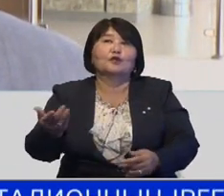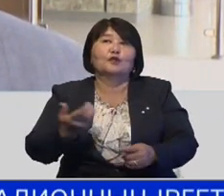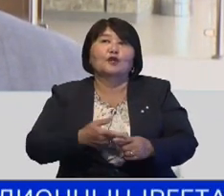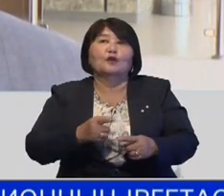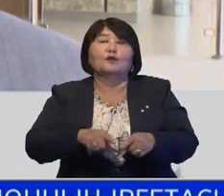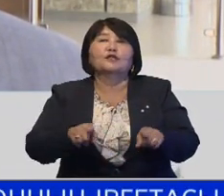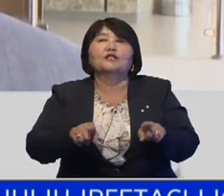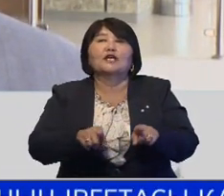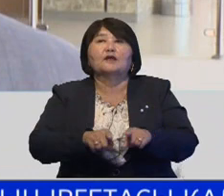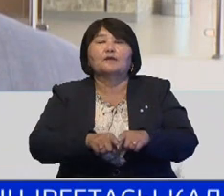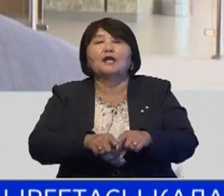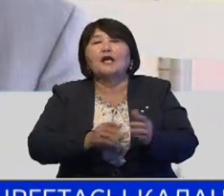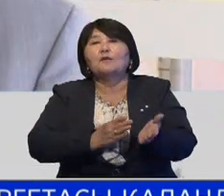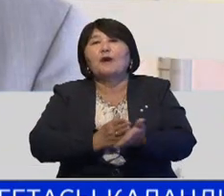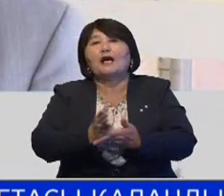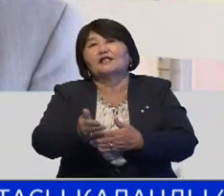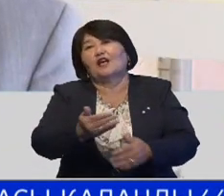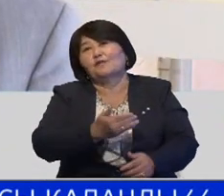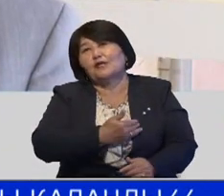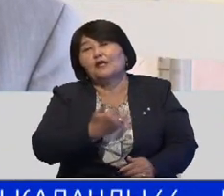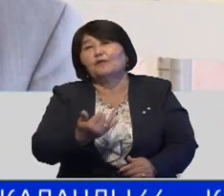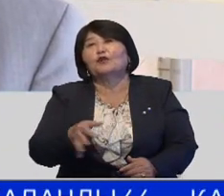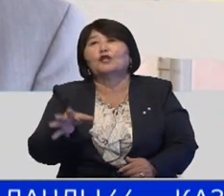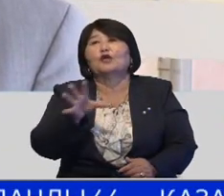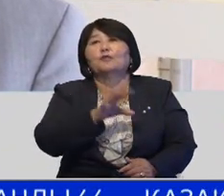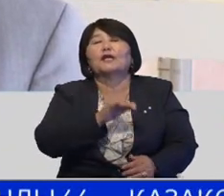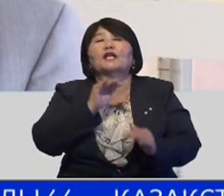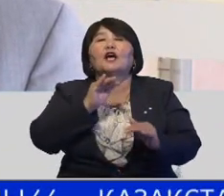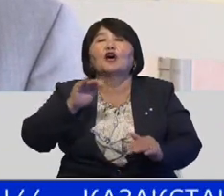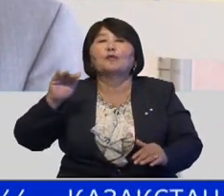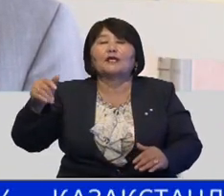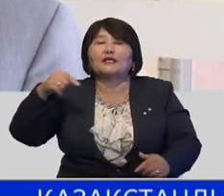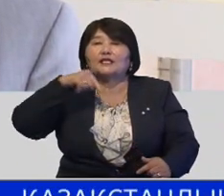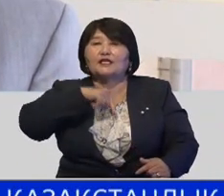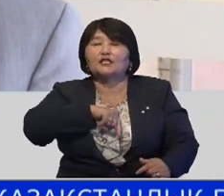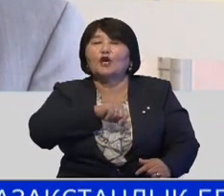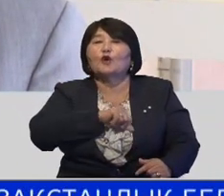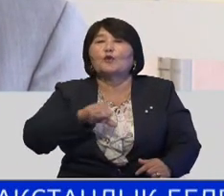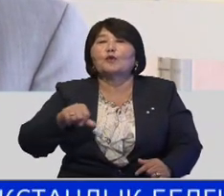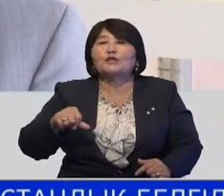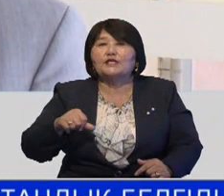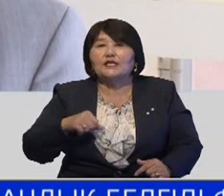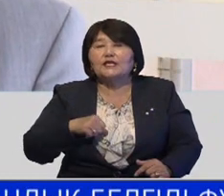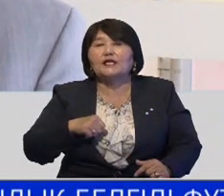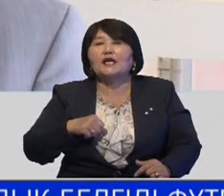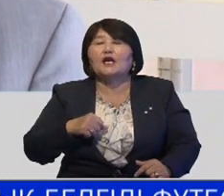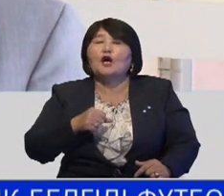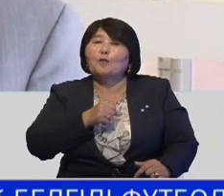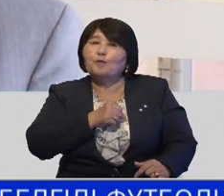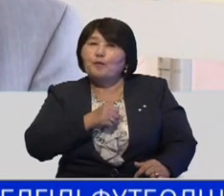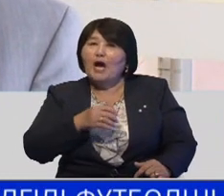бір бағыттағым келді. Оның барлығы балдардың ішкі өздерінің байуы,